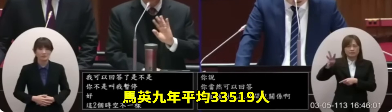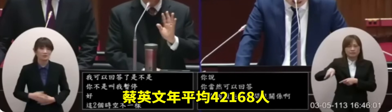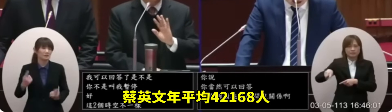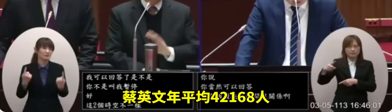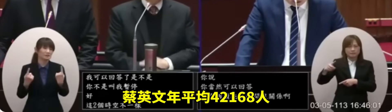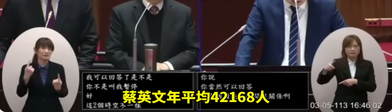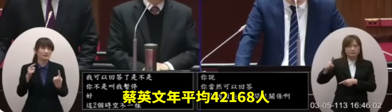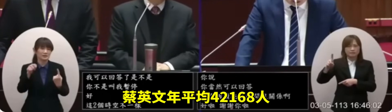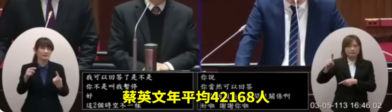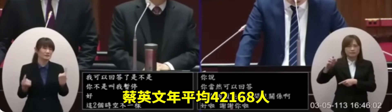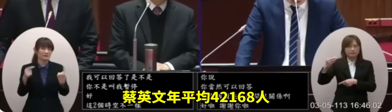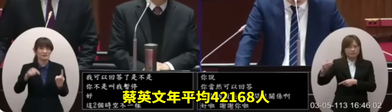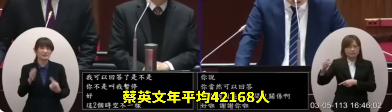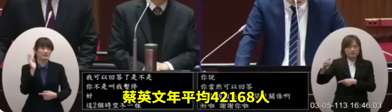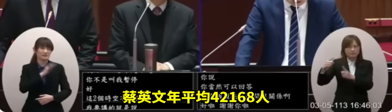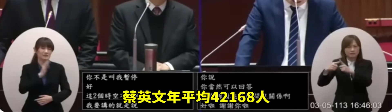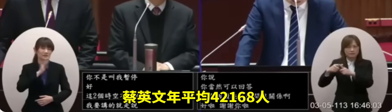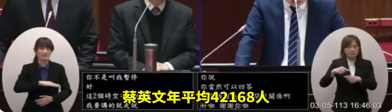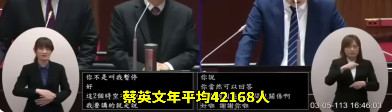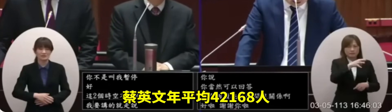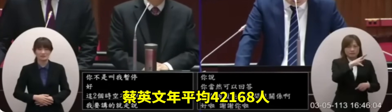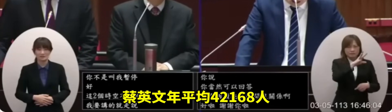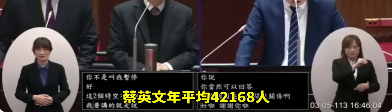33,519人，蔡英文年平均